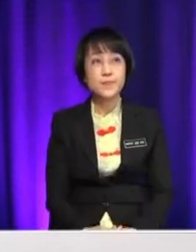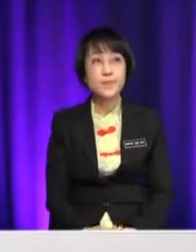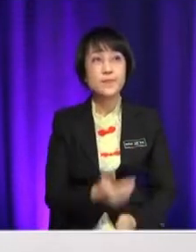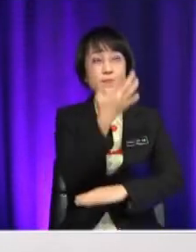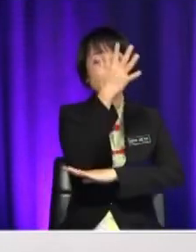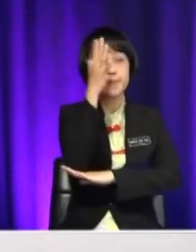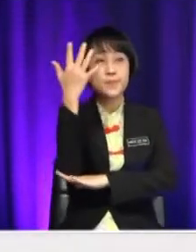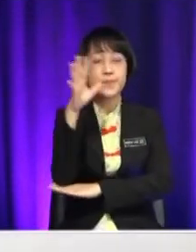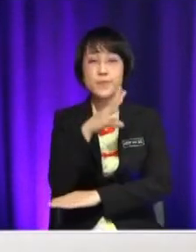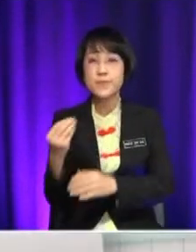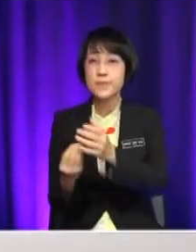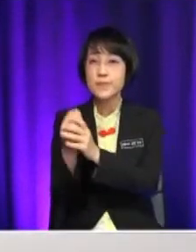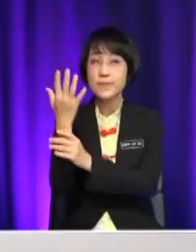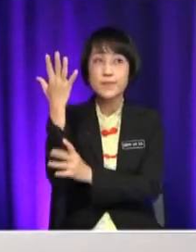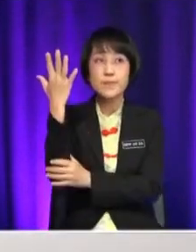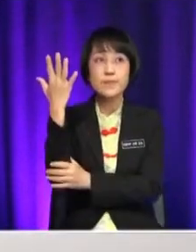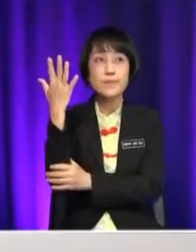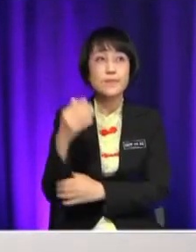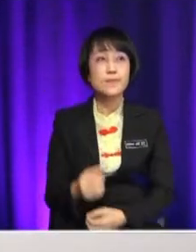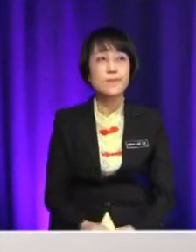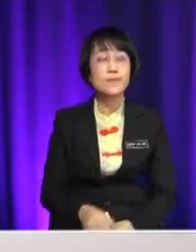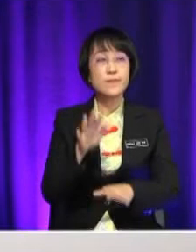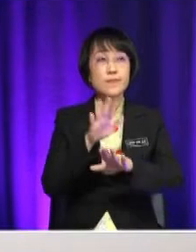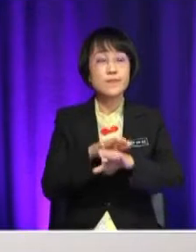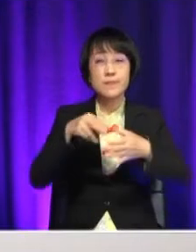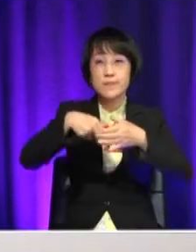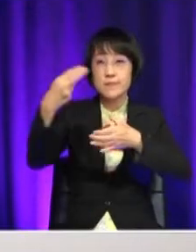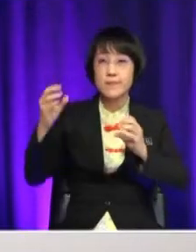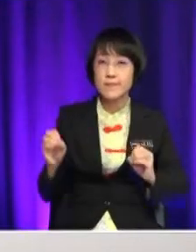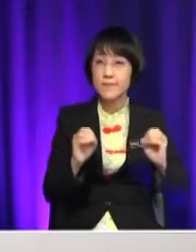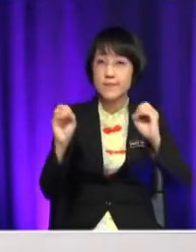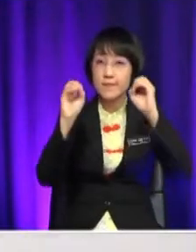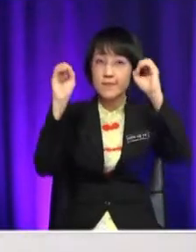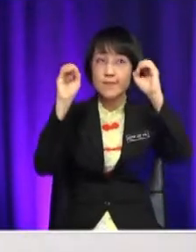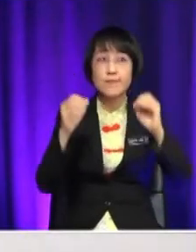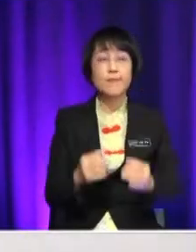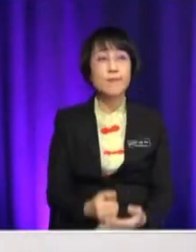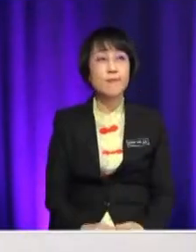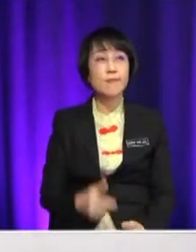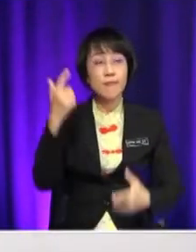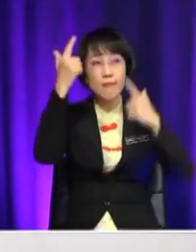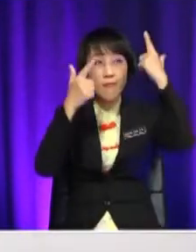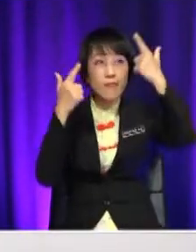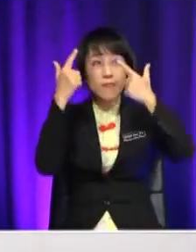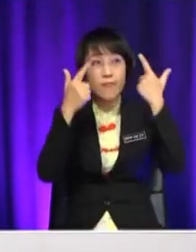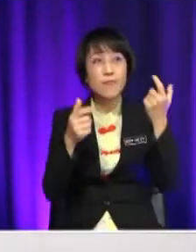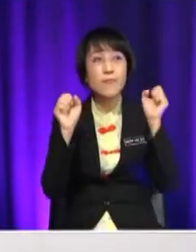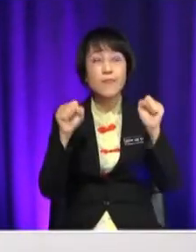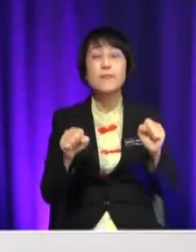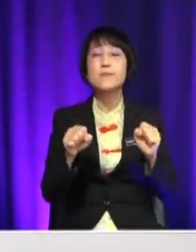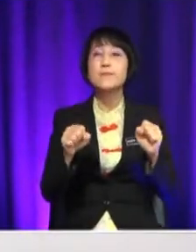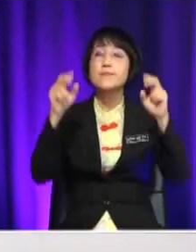Pokok dan tumbuhan yang dapat banyak menghasilkan oksigen. Selain itu, pelancong juga dapat merehatkan